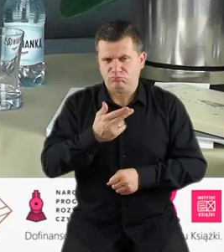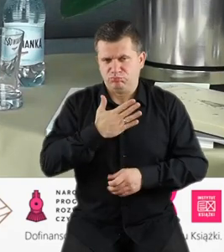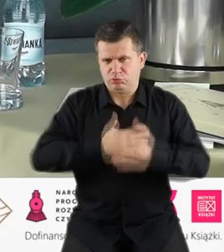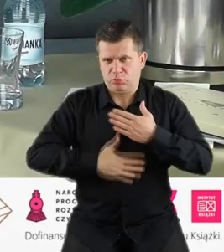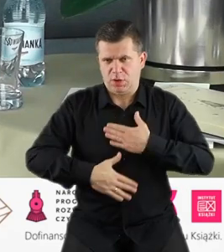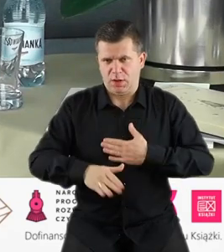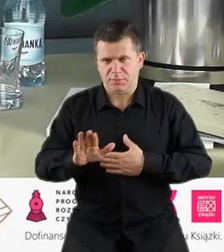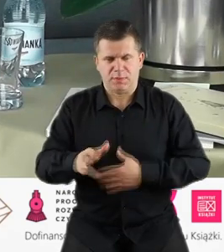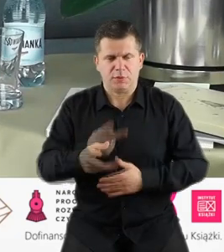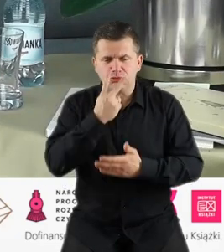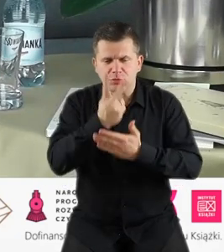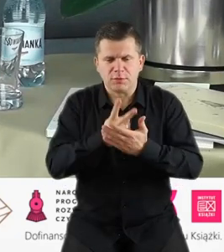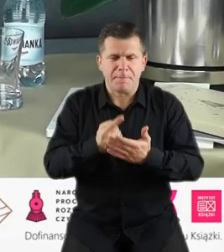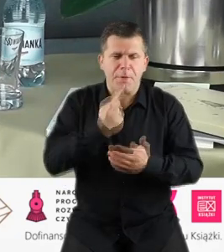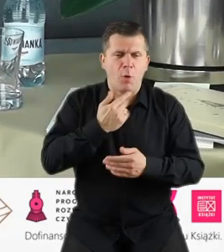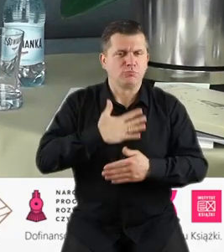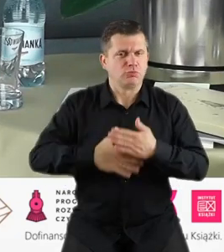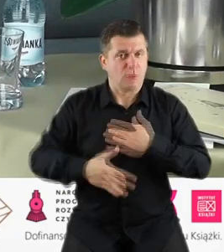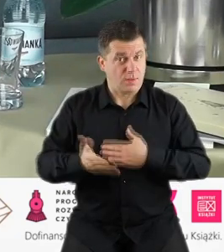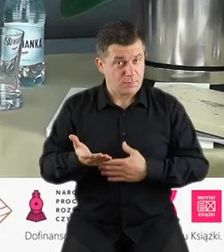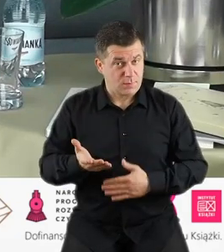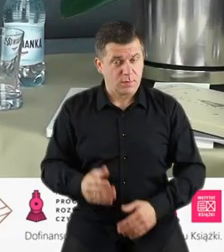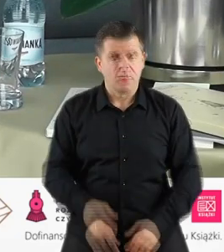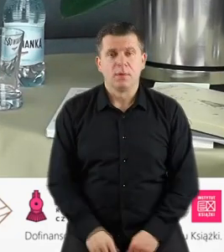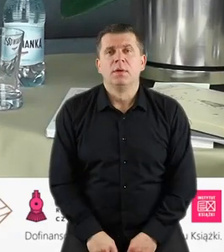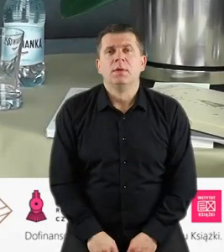ogóle nie jest przyjemne. Nie?